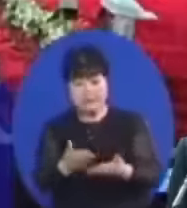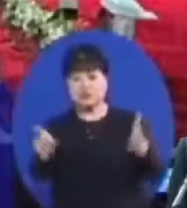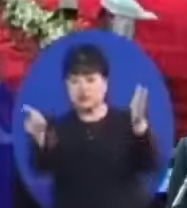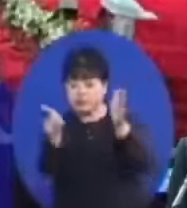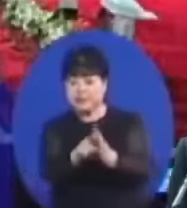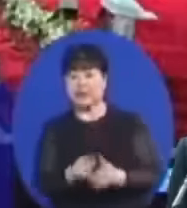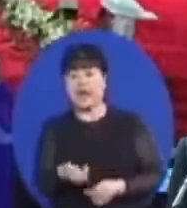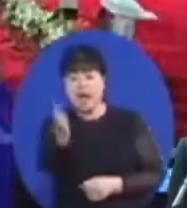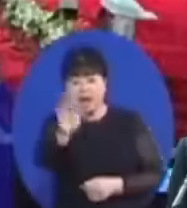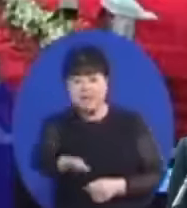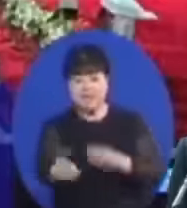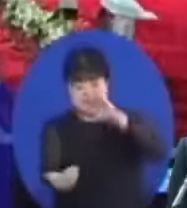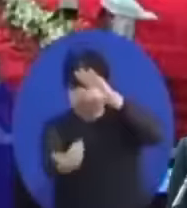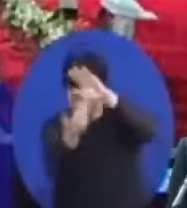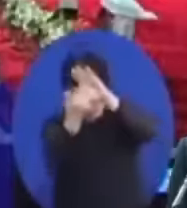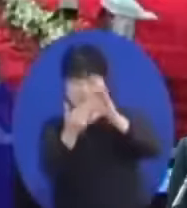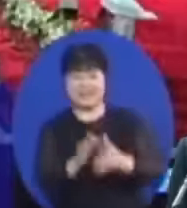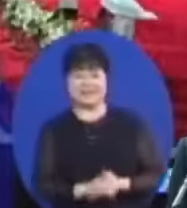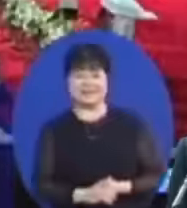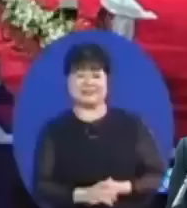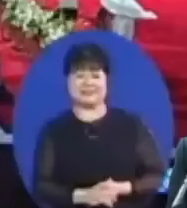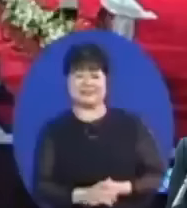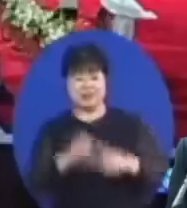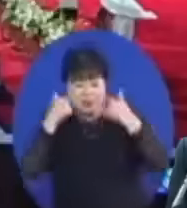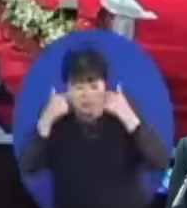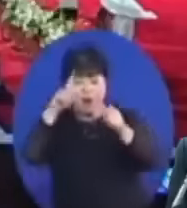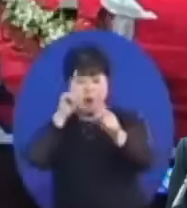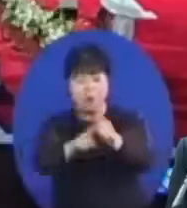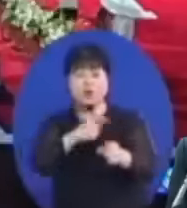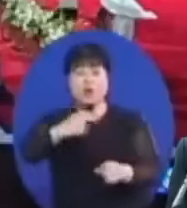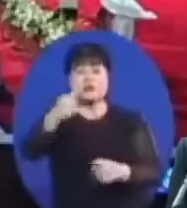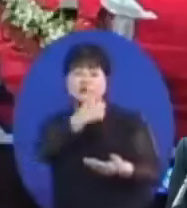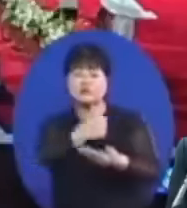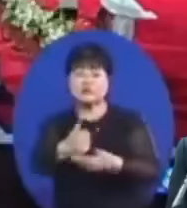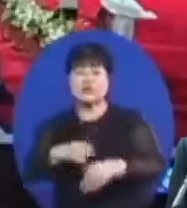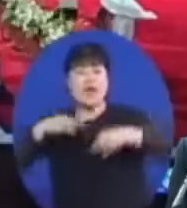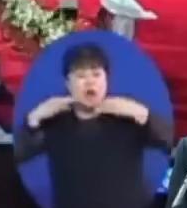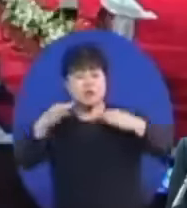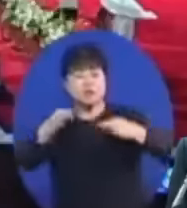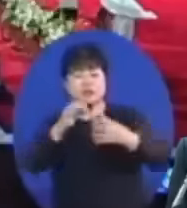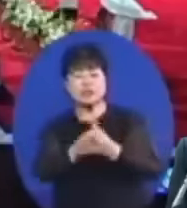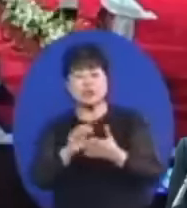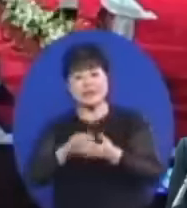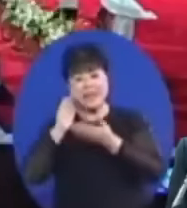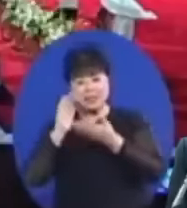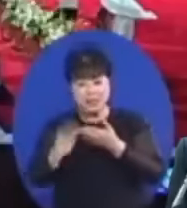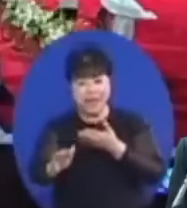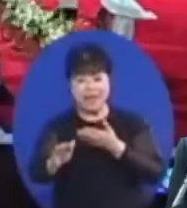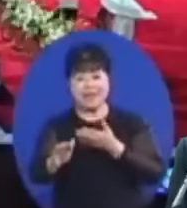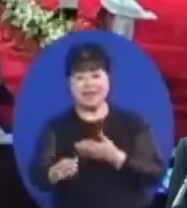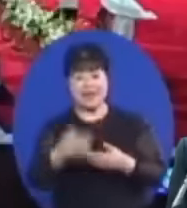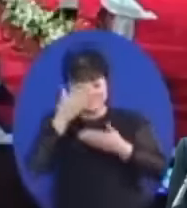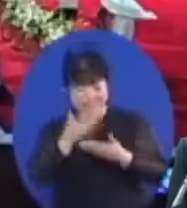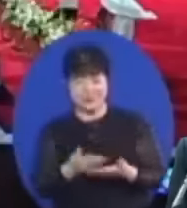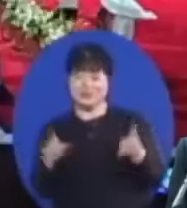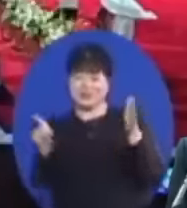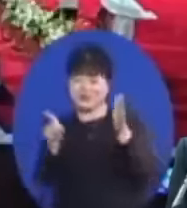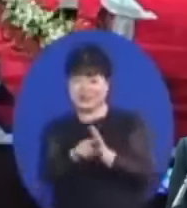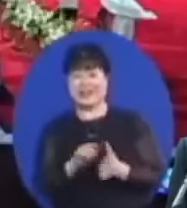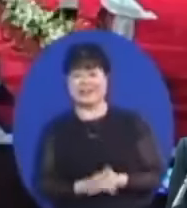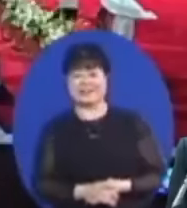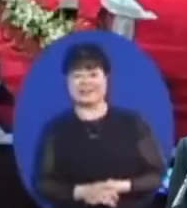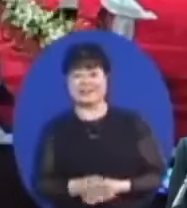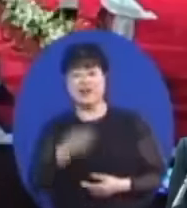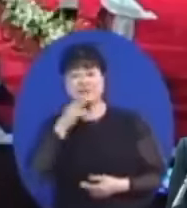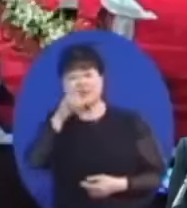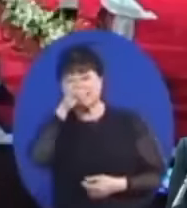믿어라. 그리하면 너희에게 그대로 되리라. 분명한 목표를 가지고 주님께 부르시어 기도하고 난 다음에는 받은 줄로 믿어라.